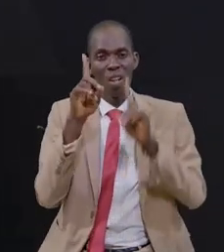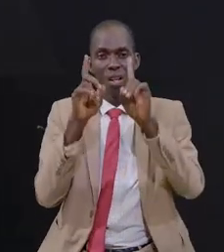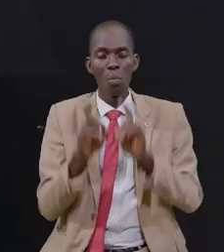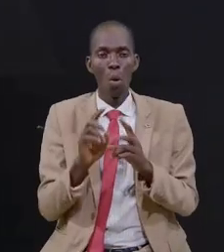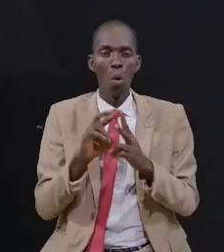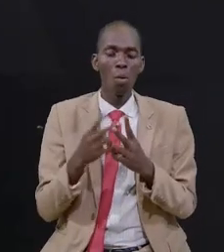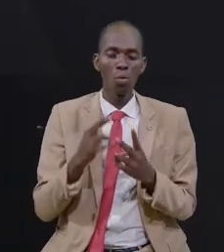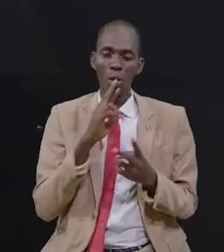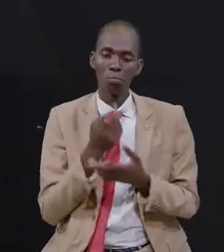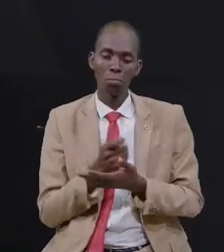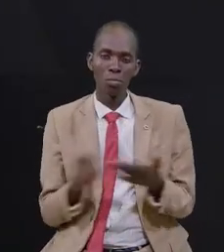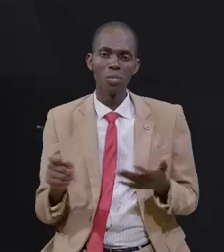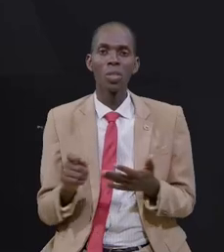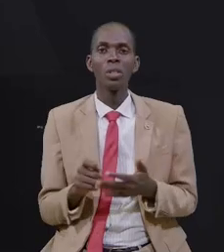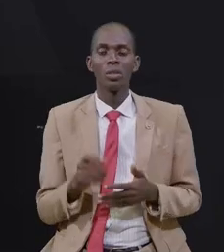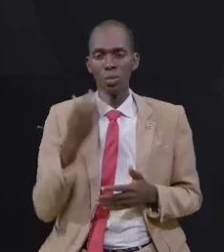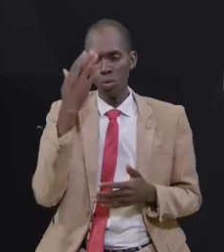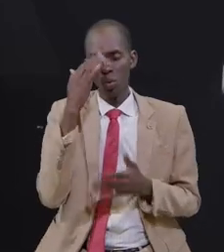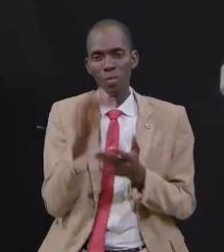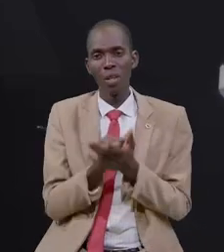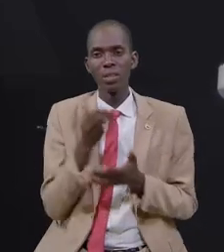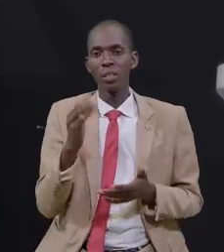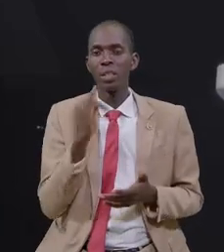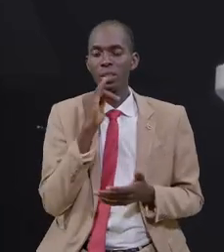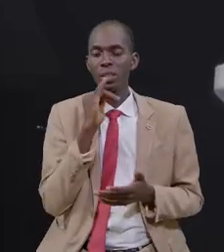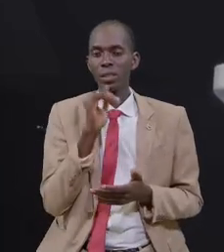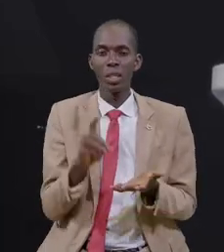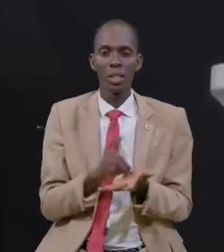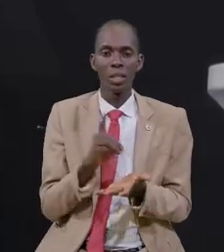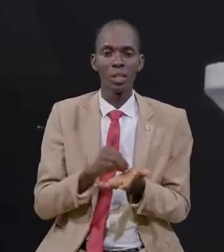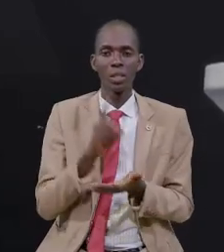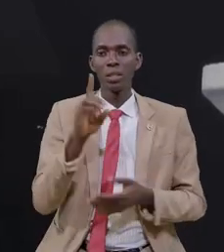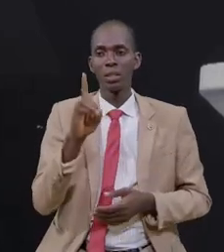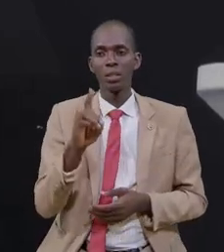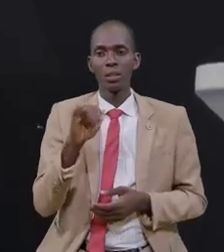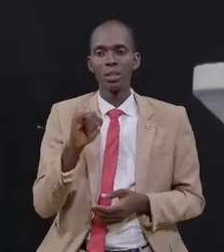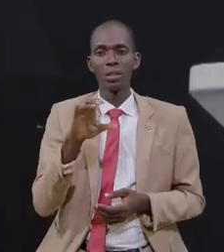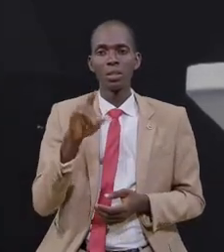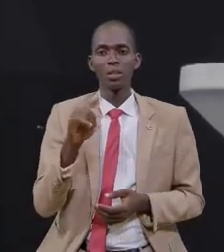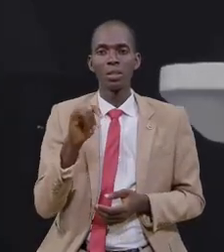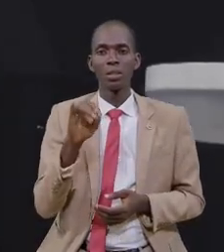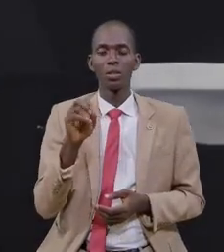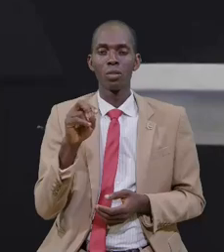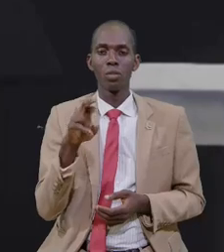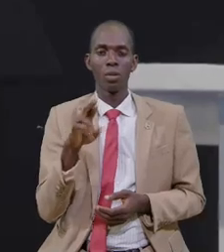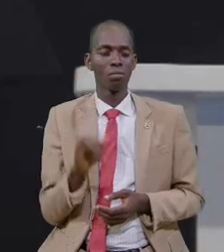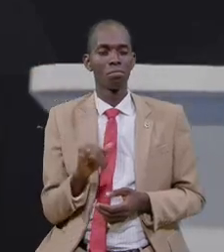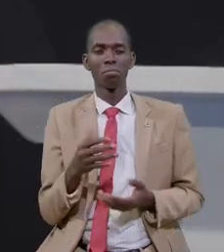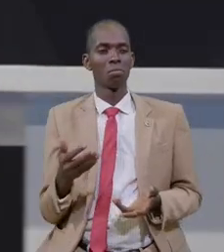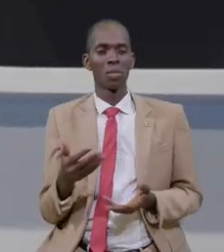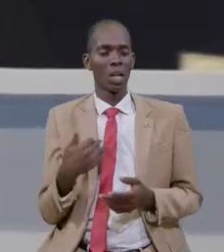quand vous pensez à la vie, il y a un dictionnaire. Ceci est impossible. Tel aussi ne peut pas être fait. Je ne peux